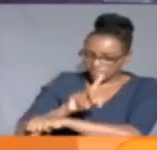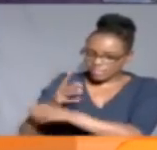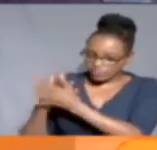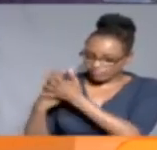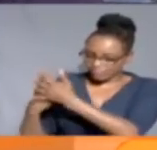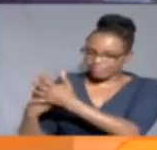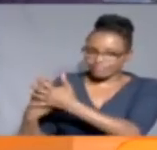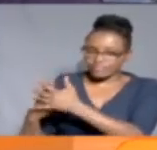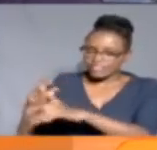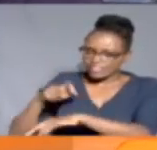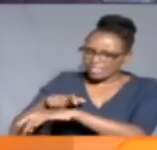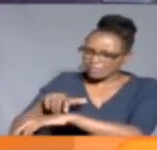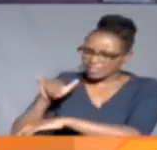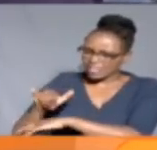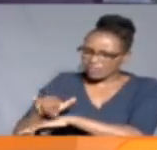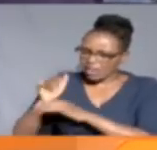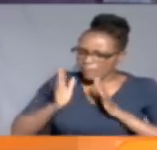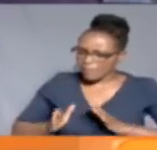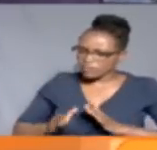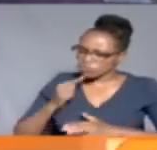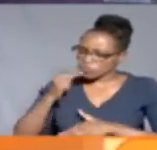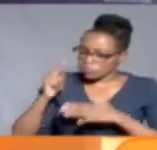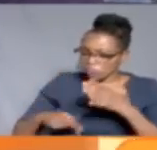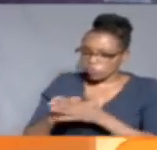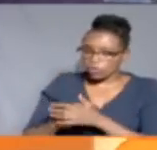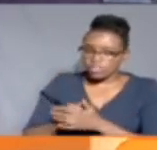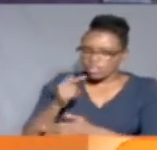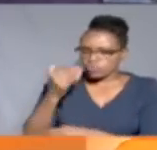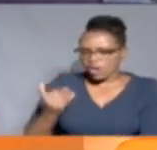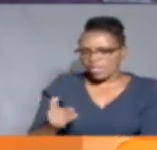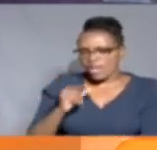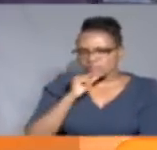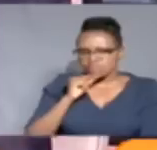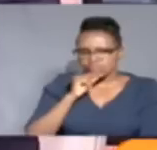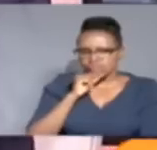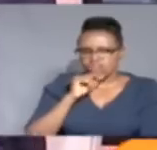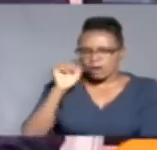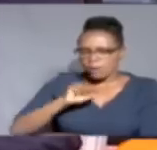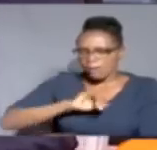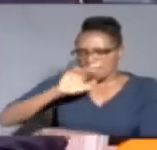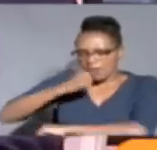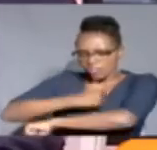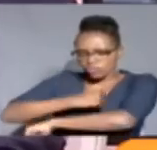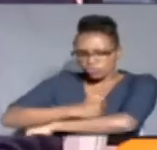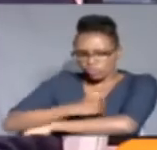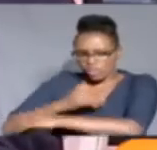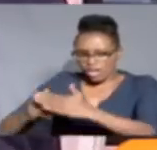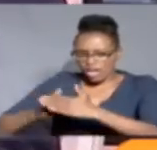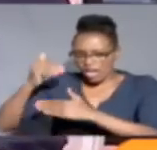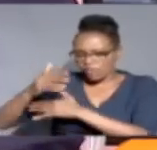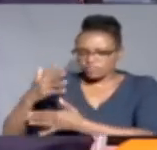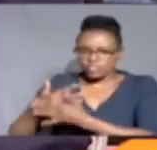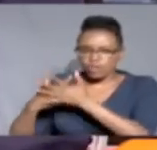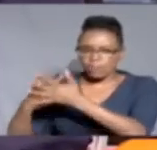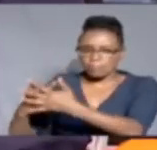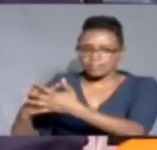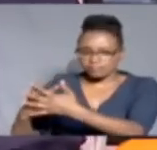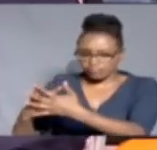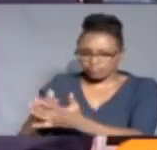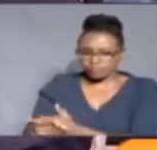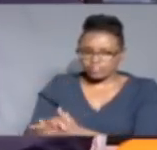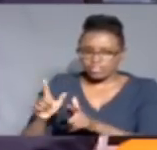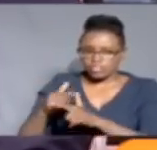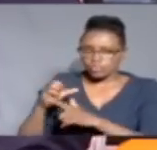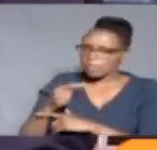So nikiwa pale kuna mtu alinichanua akaniambia wewe ni kijana mdogo, you can go back to school after umefungwa. So